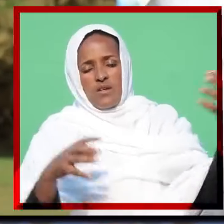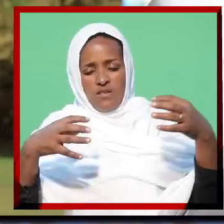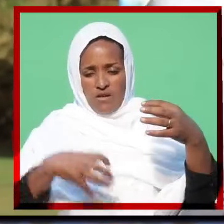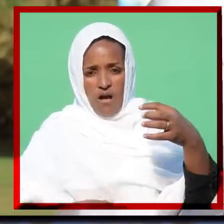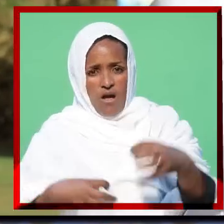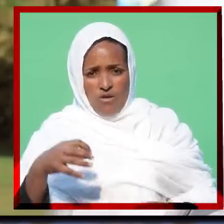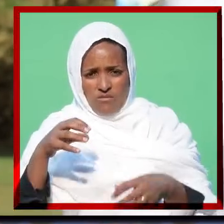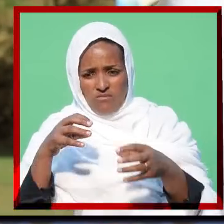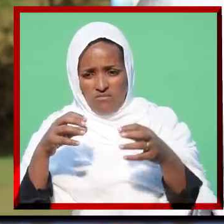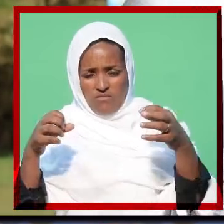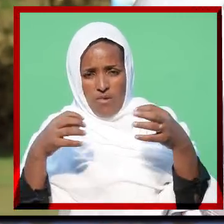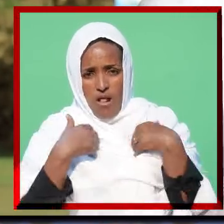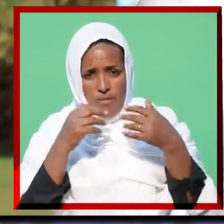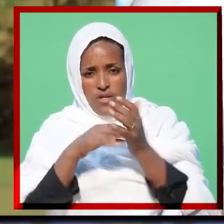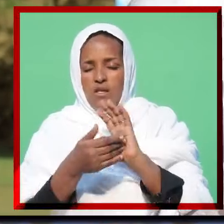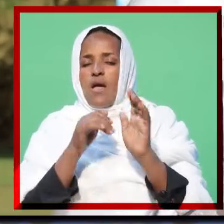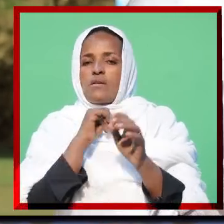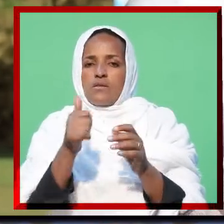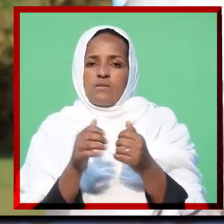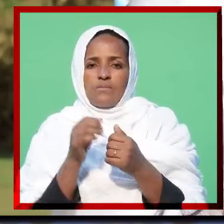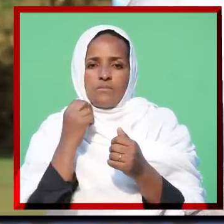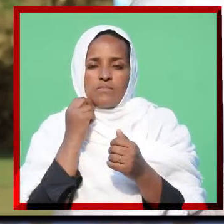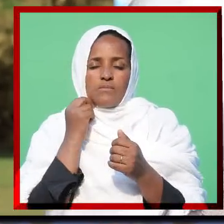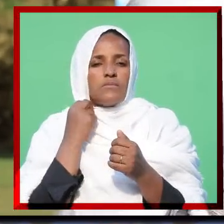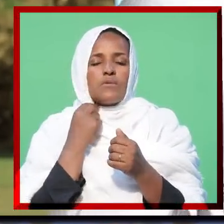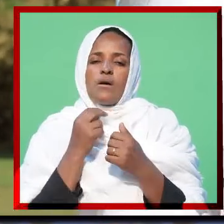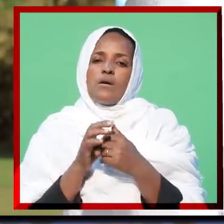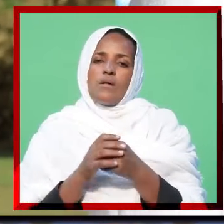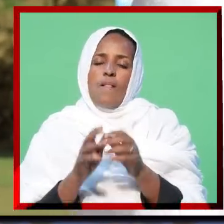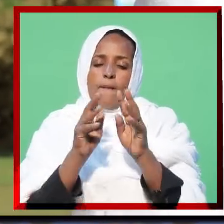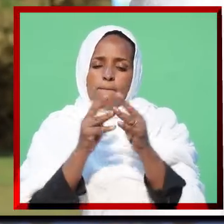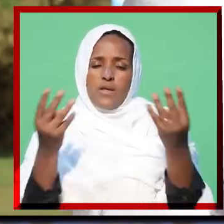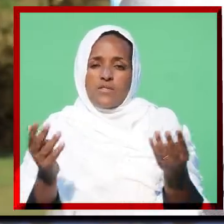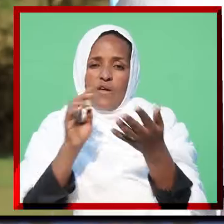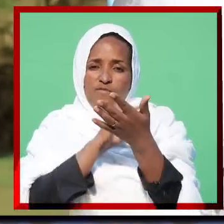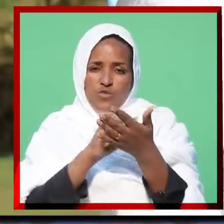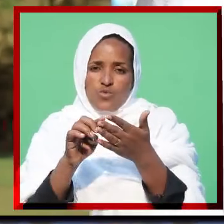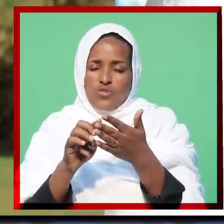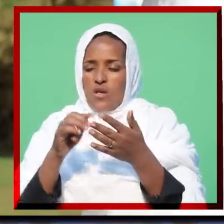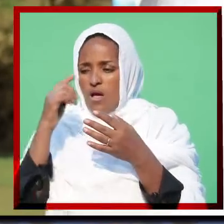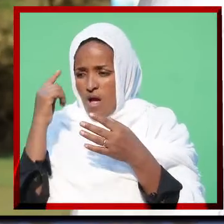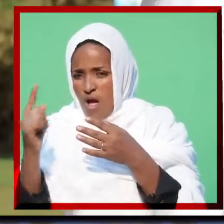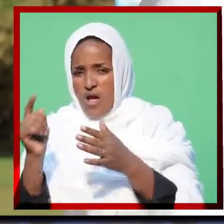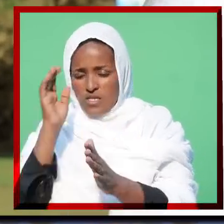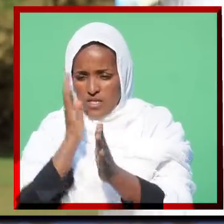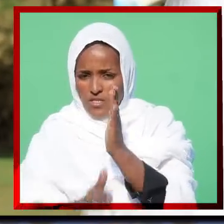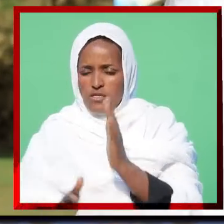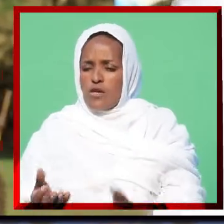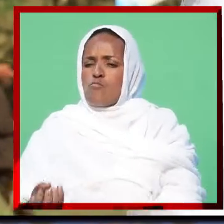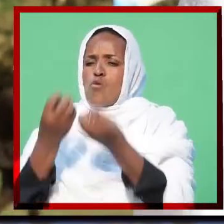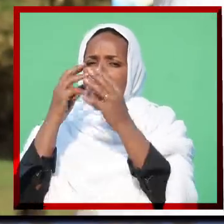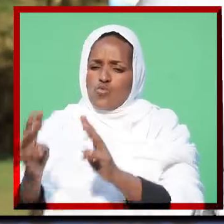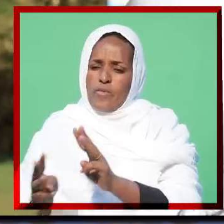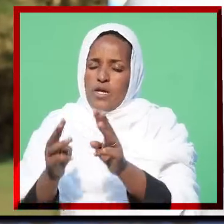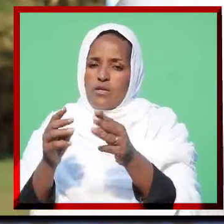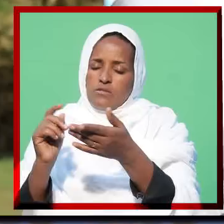ይቃረናሉ ማለት ነው አይደለም አይደለም መጽሐፍ ቅዱስ አንድን ክስተት በብዙ